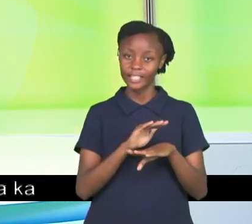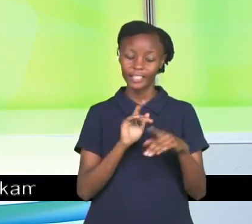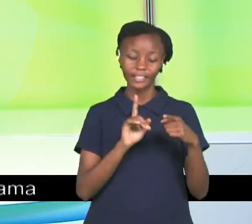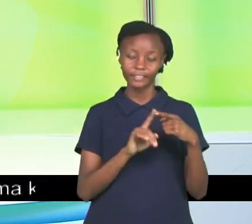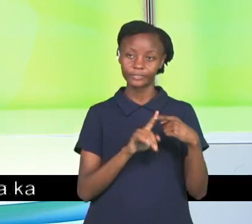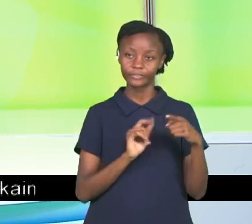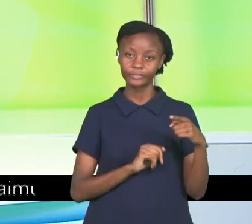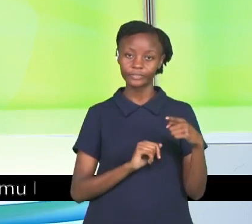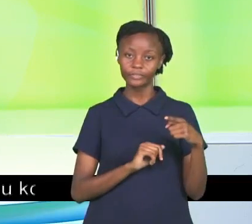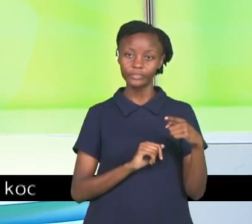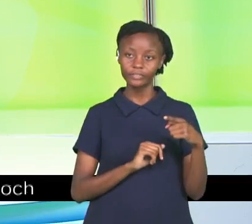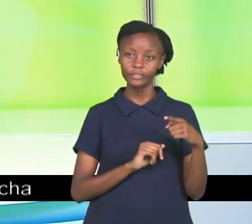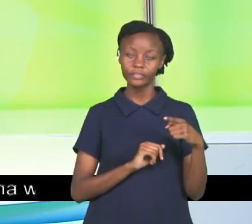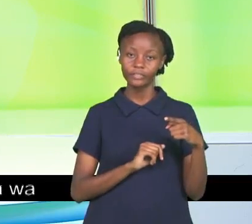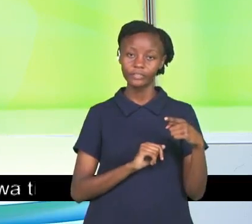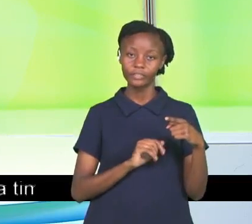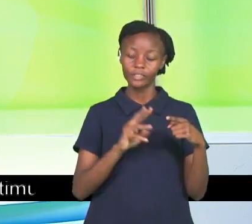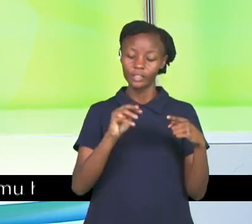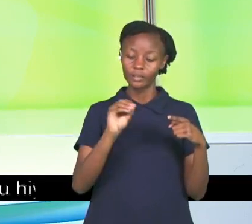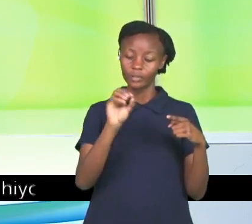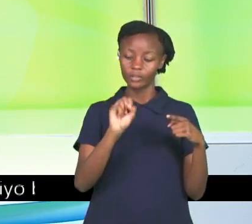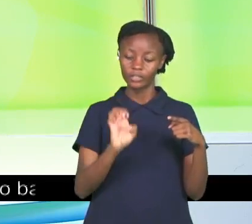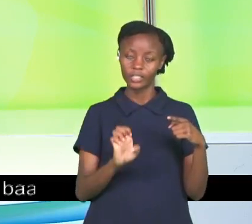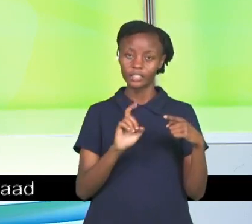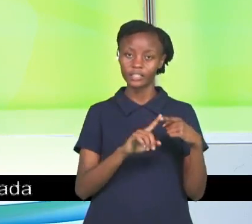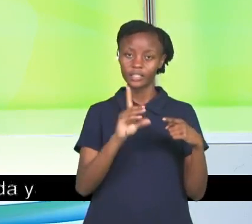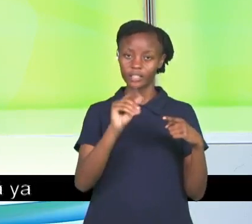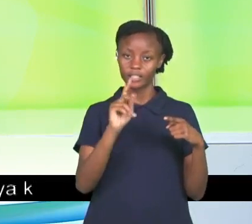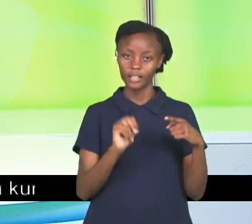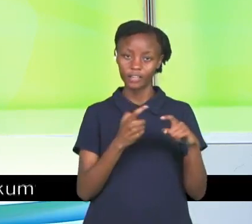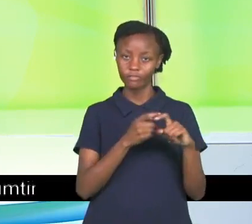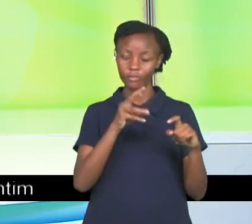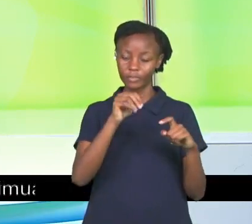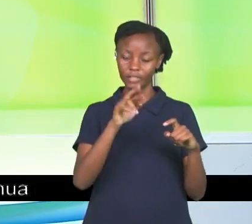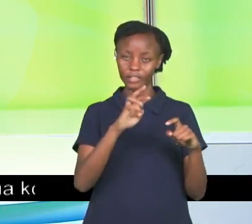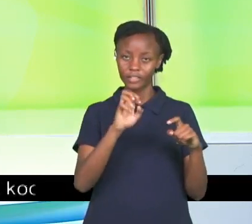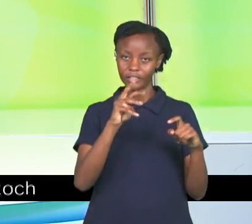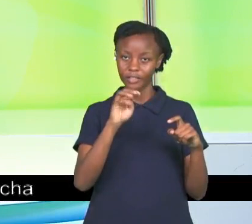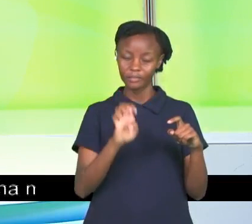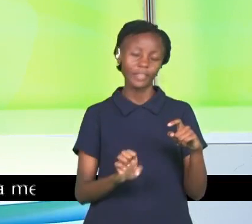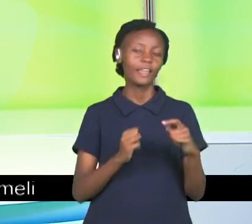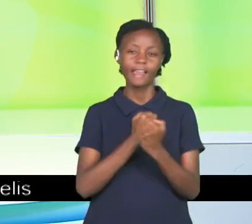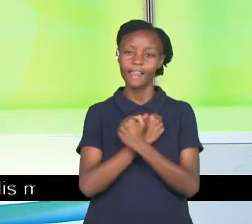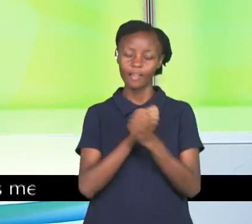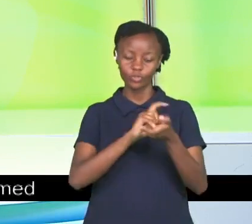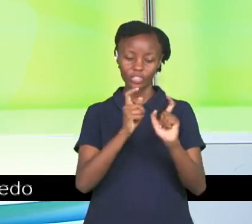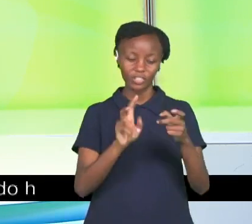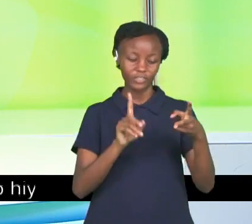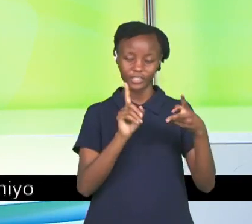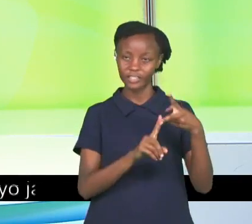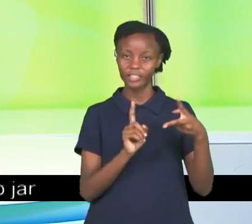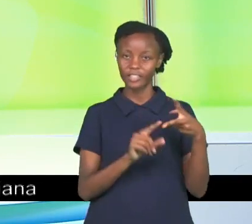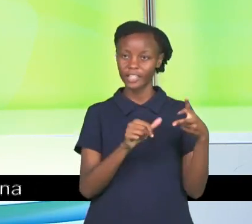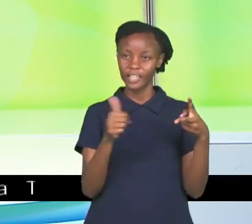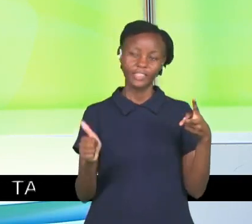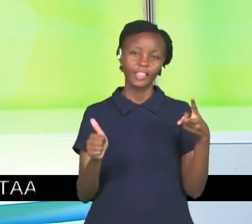Somalia. Moses Azenga na Dan Ibuka wanatazama kutoka Mirembe. Switch TV ni yetu. Nashukuru ni Lemi kutoka Karacha